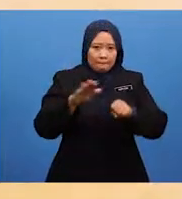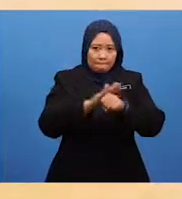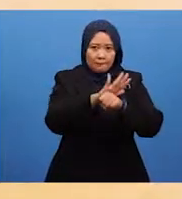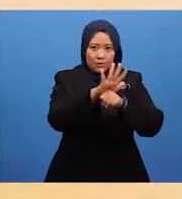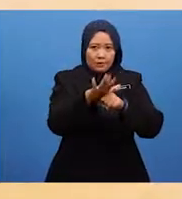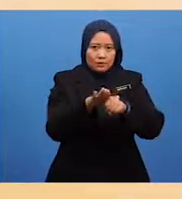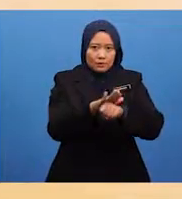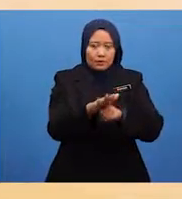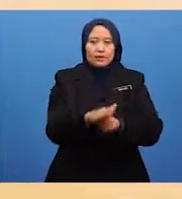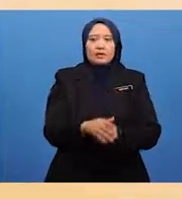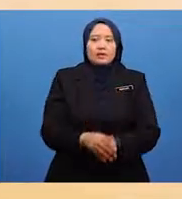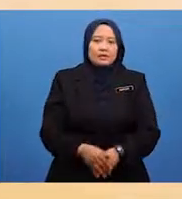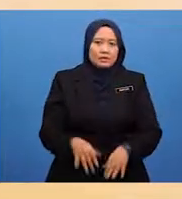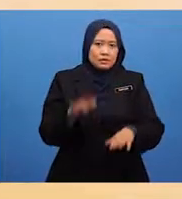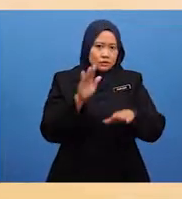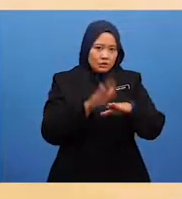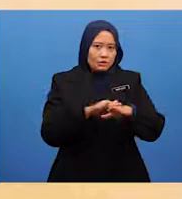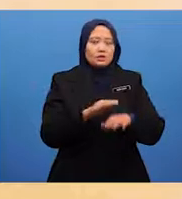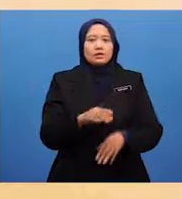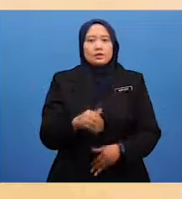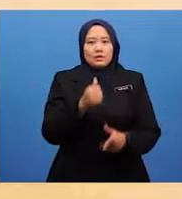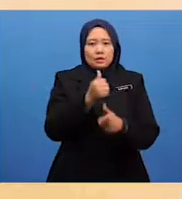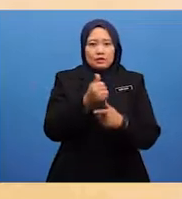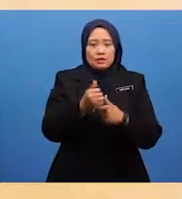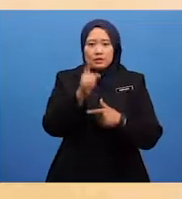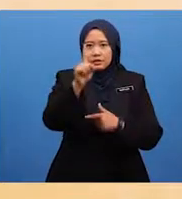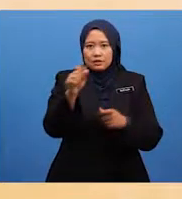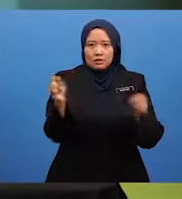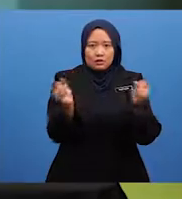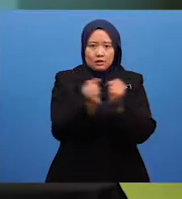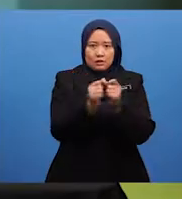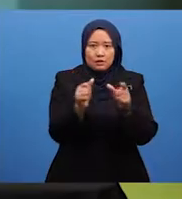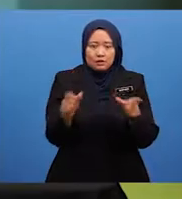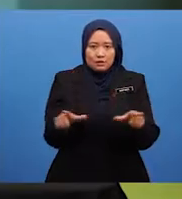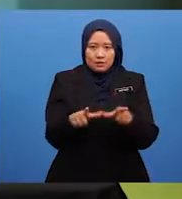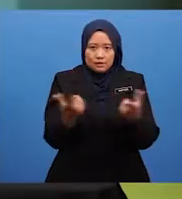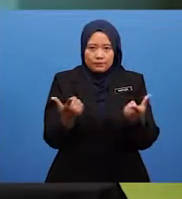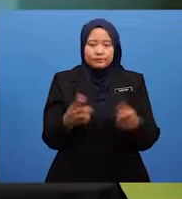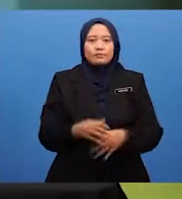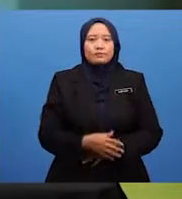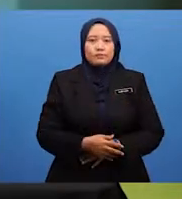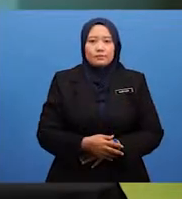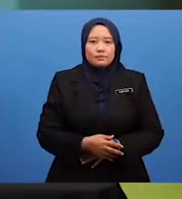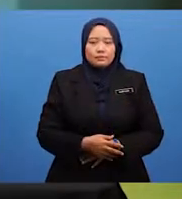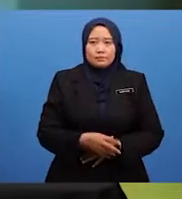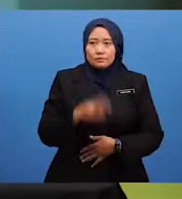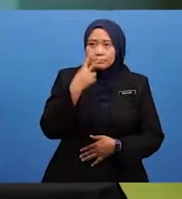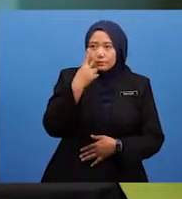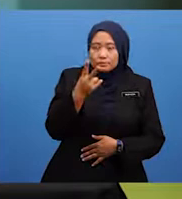permukaan bersentuhan antara satu sama lain. Dalam situasi bekas ini